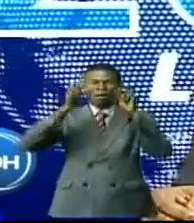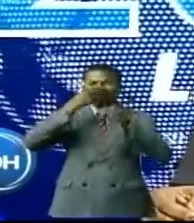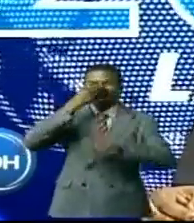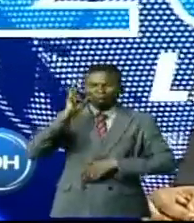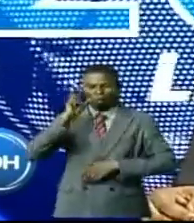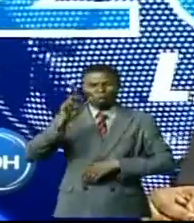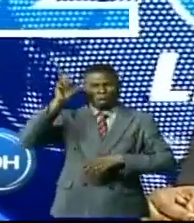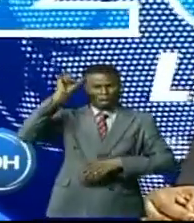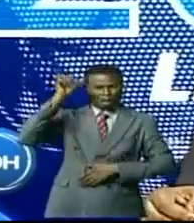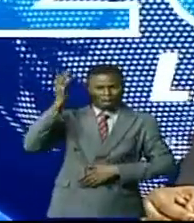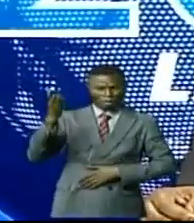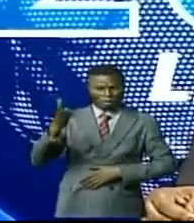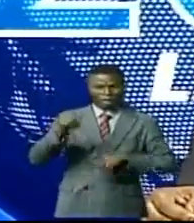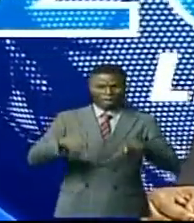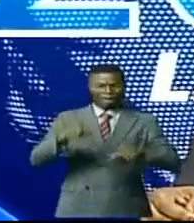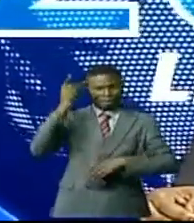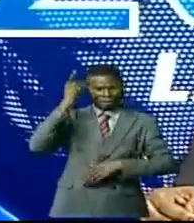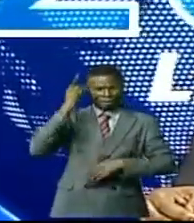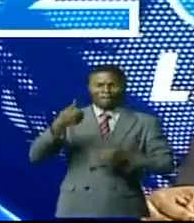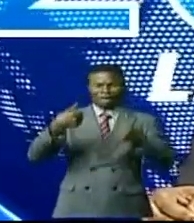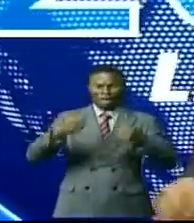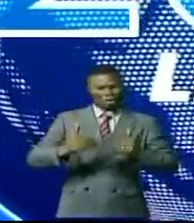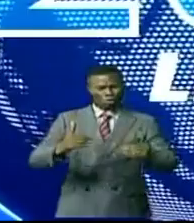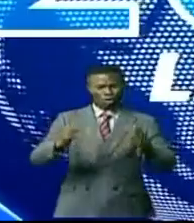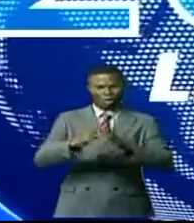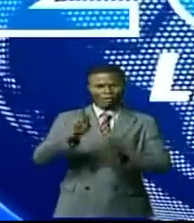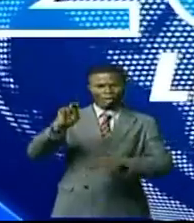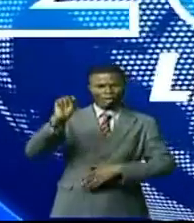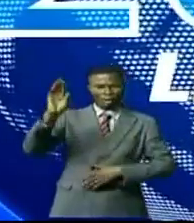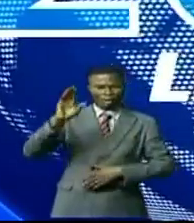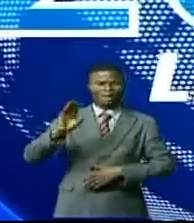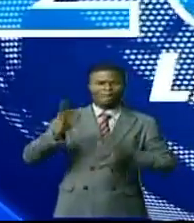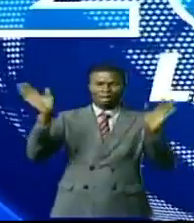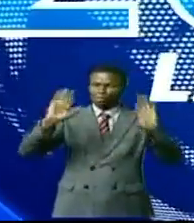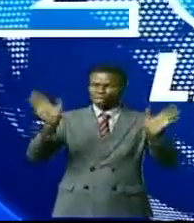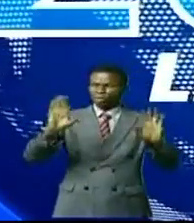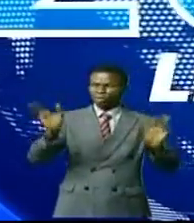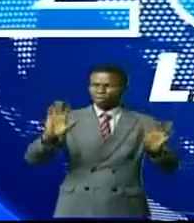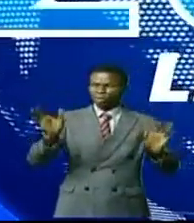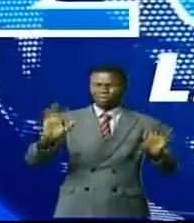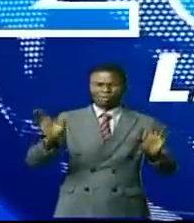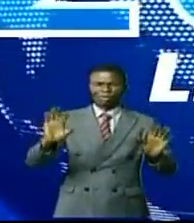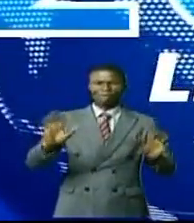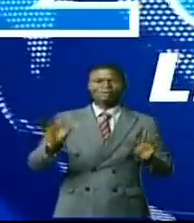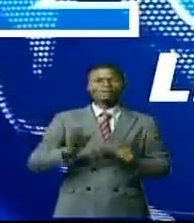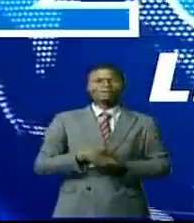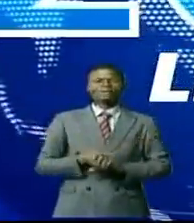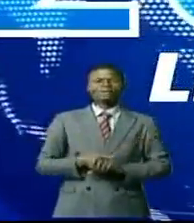Lubumbashi et à Kinshasa. Restez avec nous. Je reviens demain à 20h. Bonsoir.